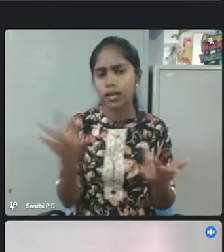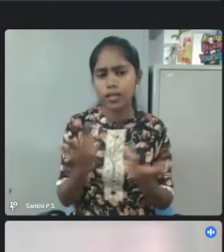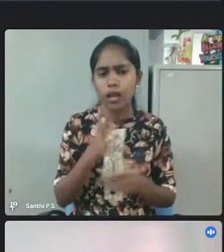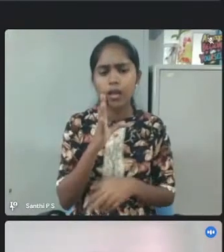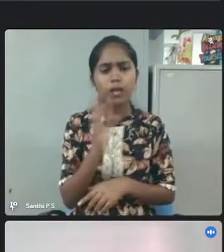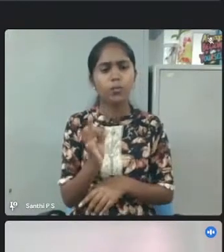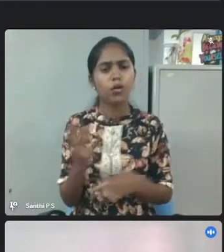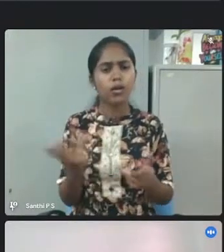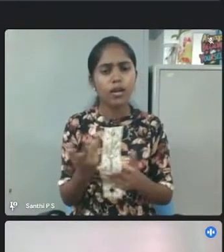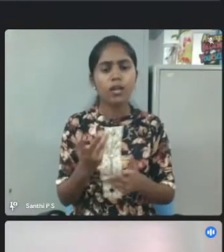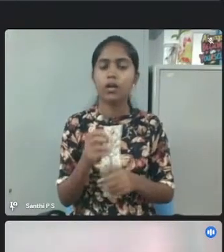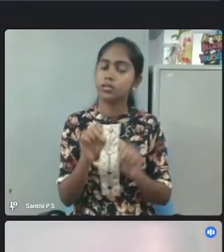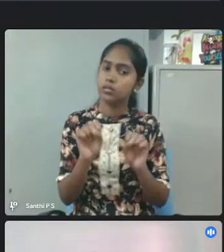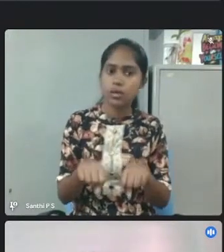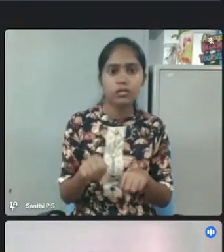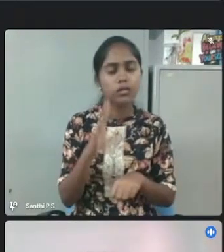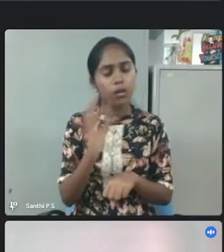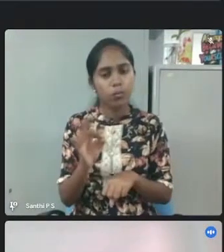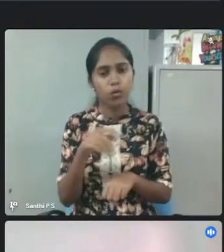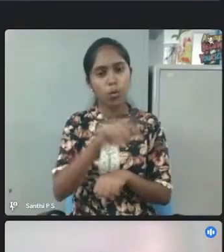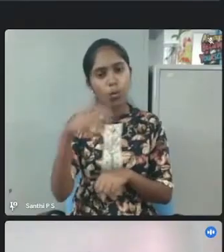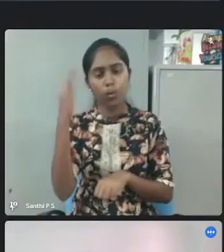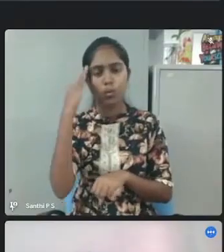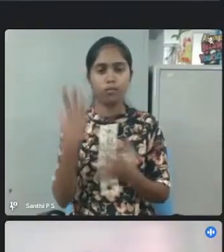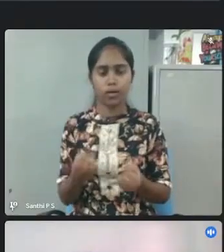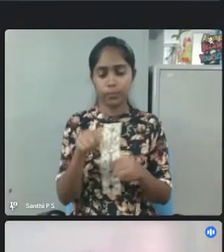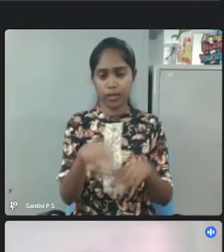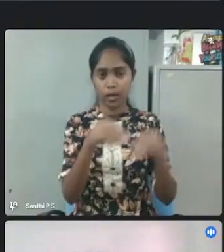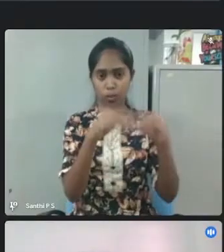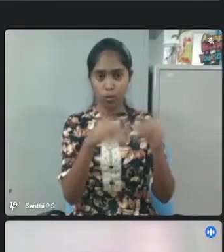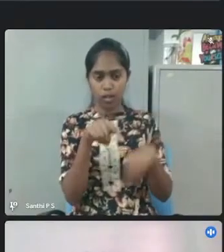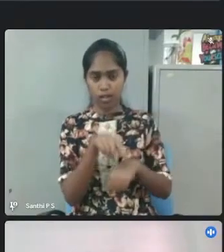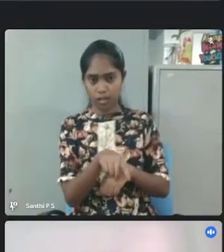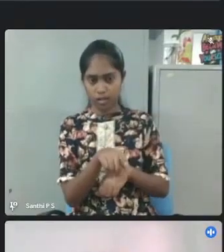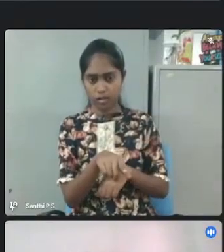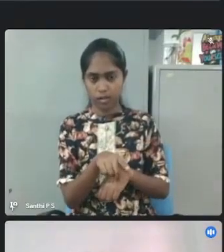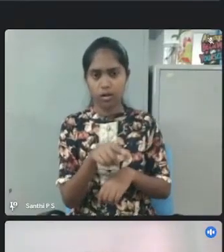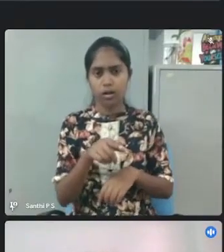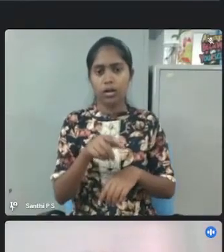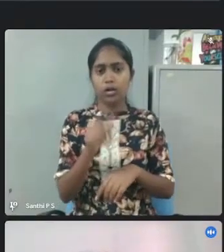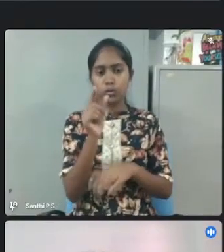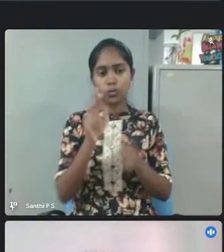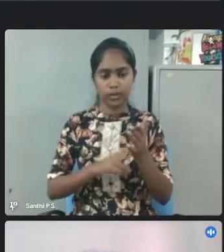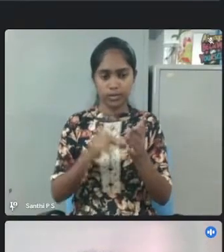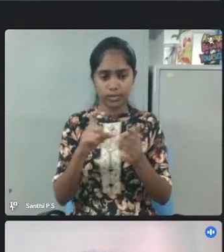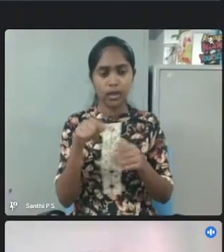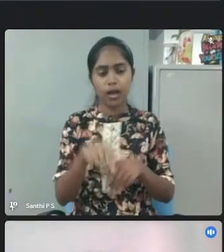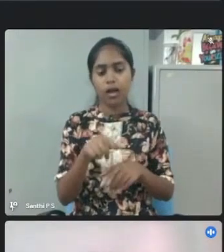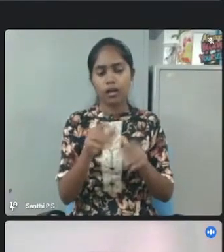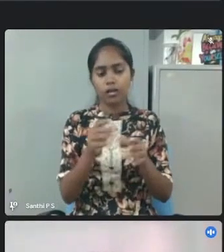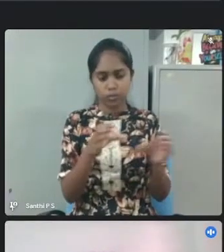അനിവാര്യമാണെന്ന് തോന്നുന്നു. ഈ ഒരു മോഡൽ പ്രകാരം നമ്മുടെ ലോകാരോഗ്യ സംഘടന ഇതിനൊരു ക്ലാസിഫിക്കേഷൻ